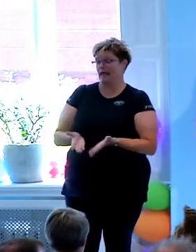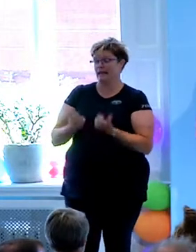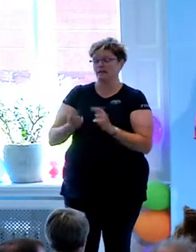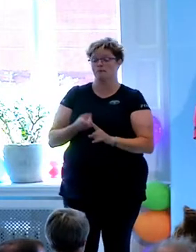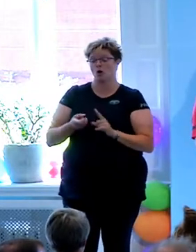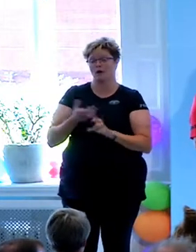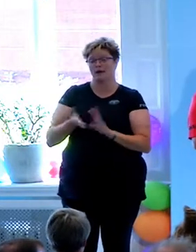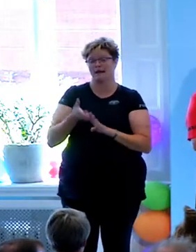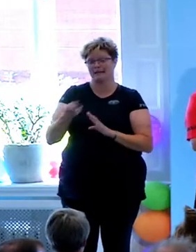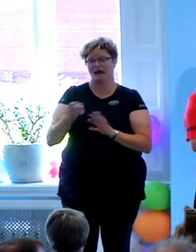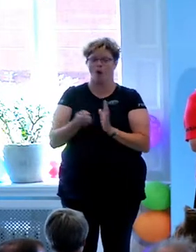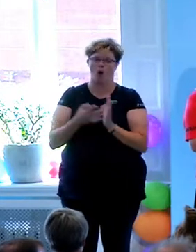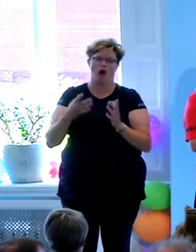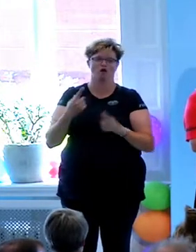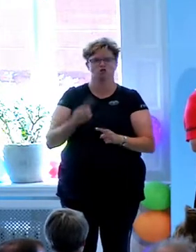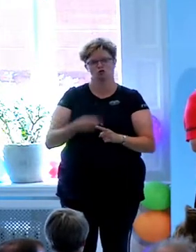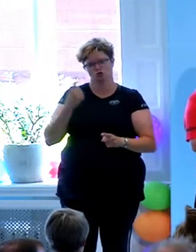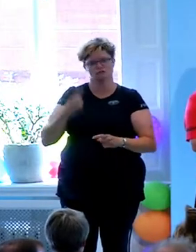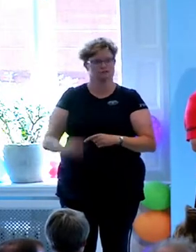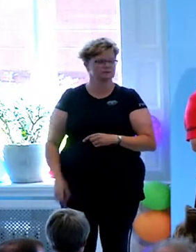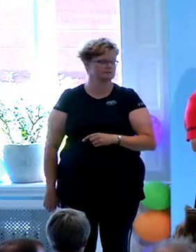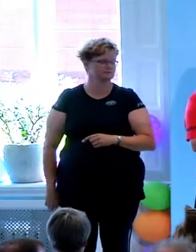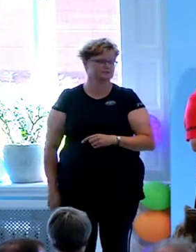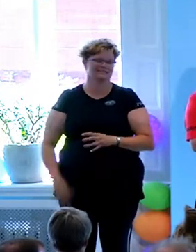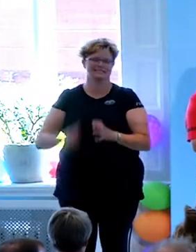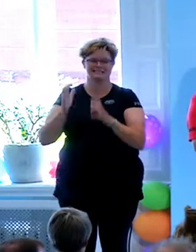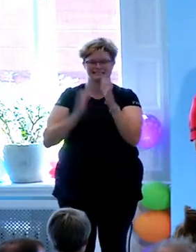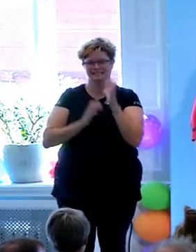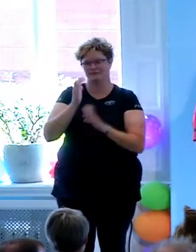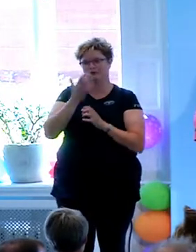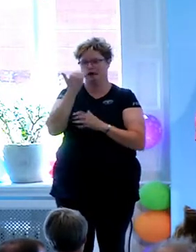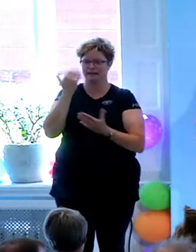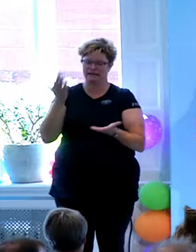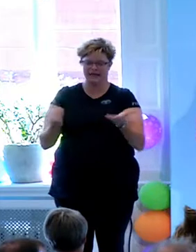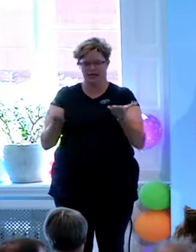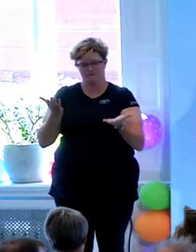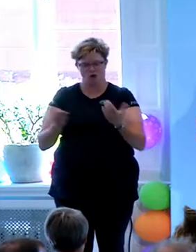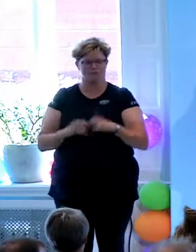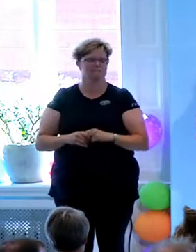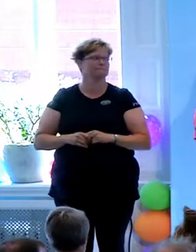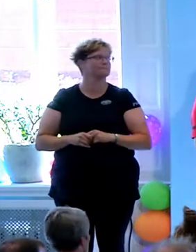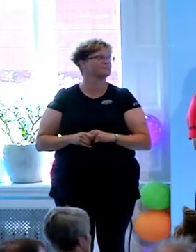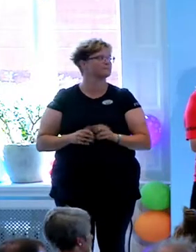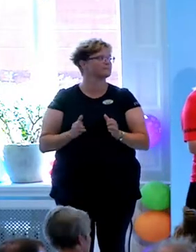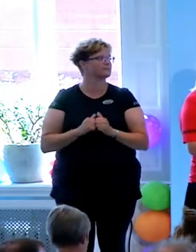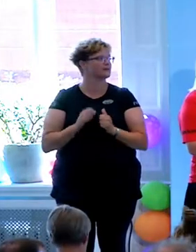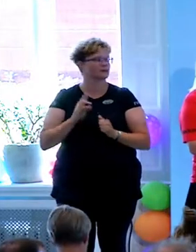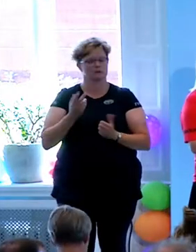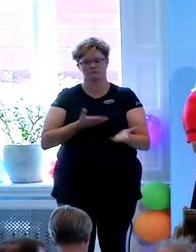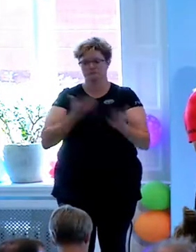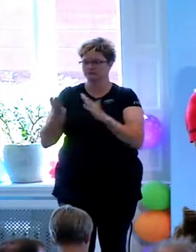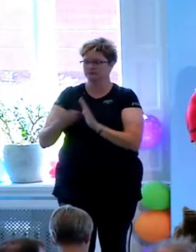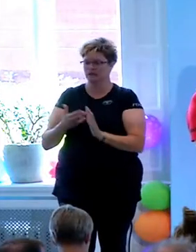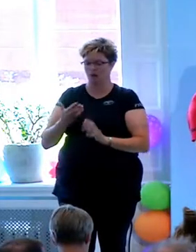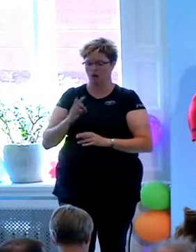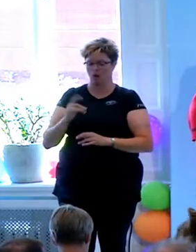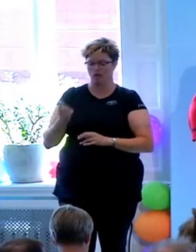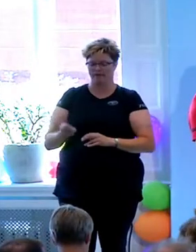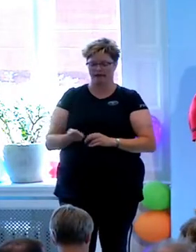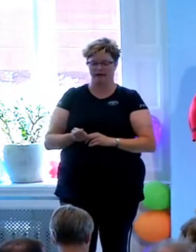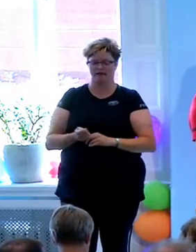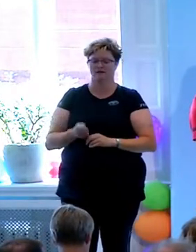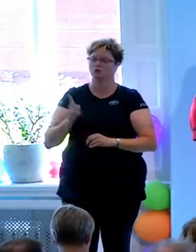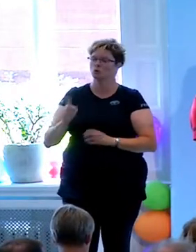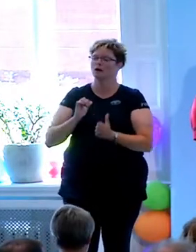att börja där någonstans, för det är så oerhört tydligt. Det är siffror man kan sätta mot varandra. Men om jag vänder mig till dig Charlotte Ovefelt